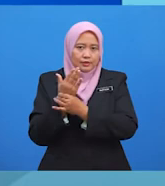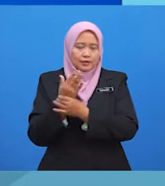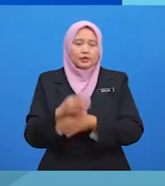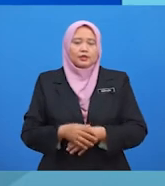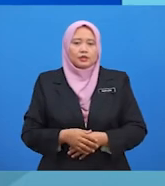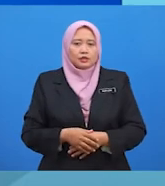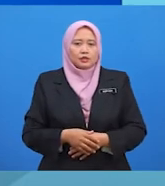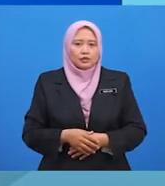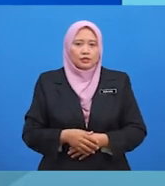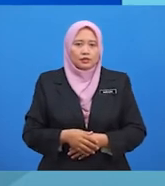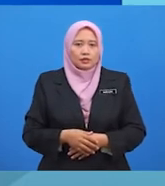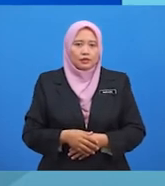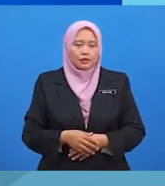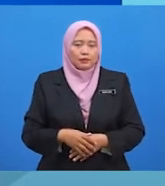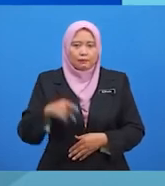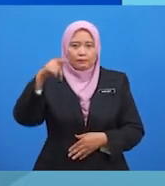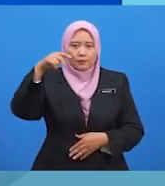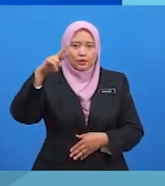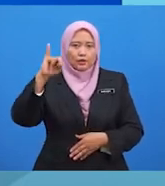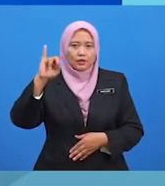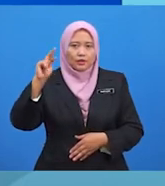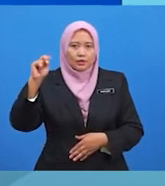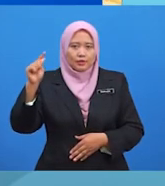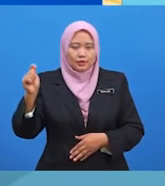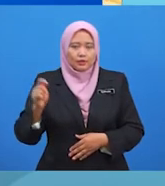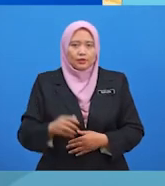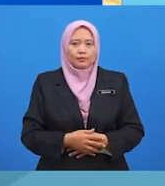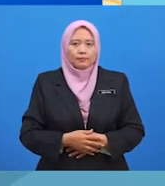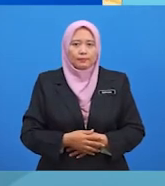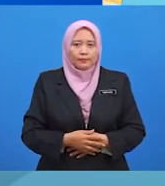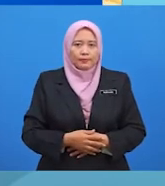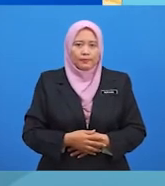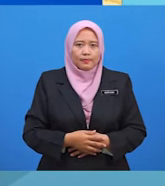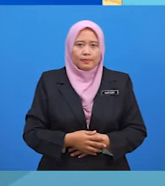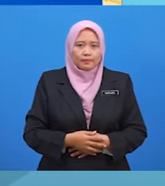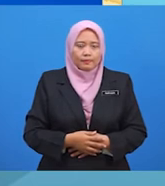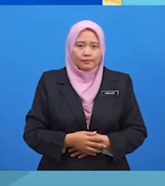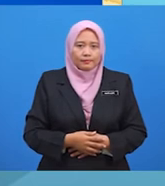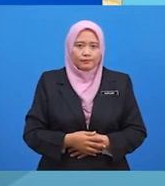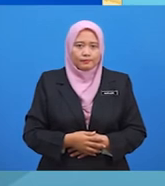Tetapkan jenis pencetak, saiz, kualiti dan kertas.